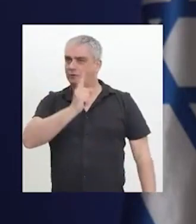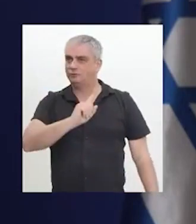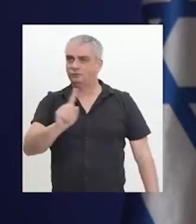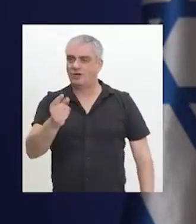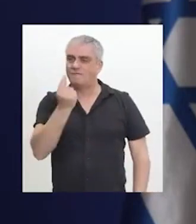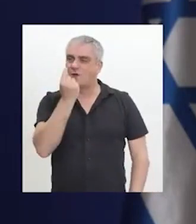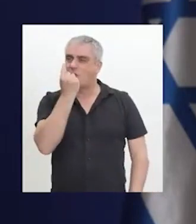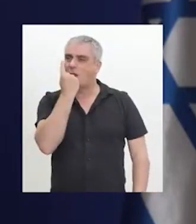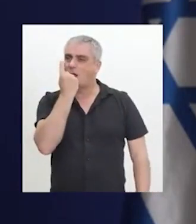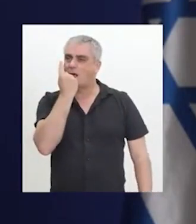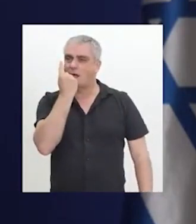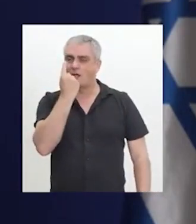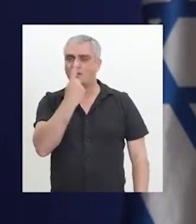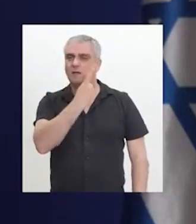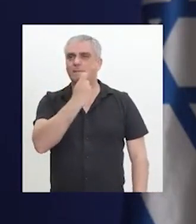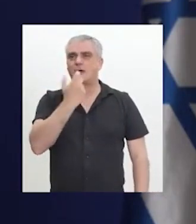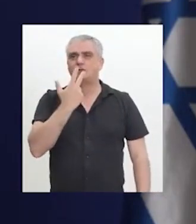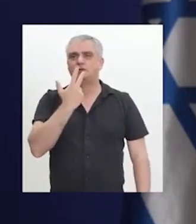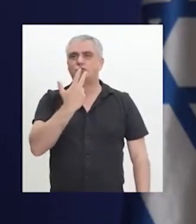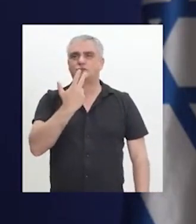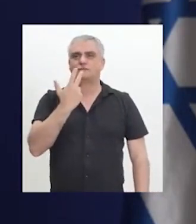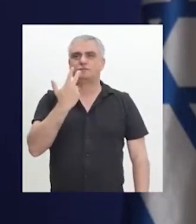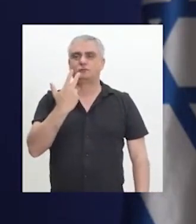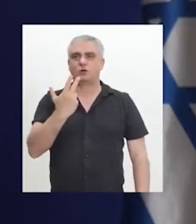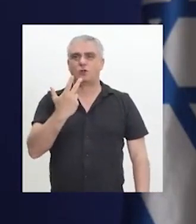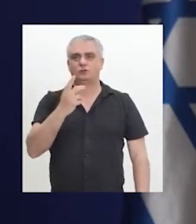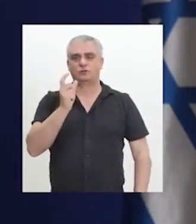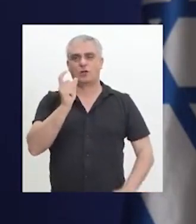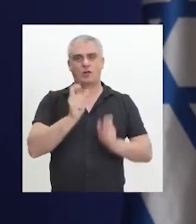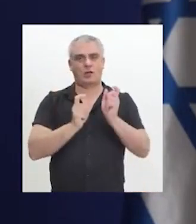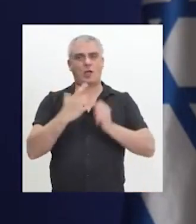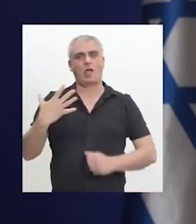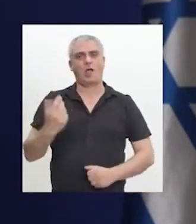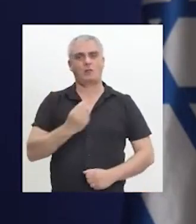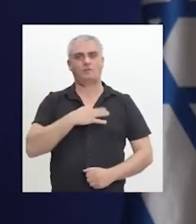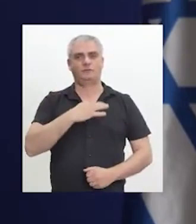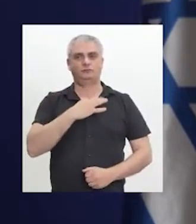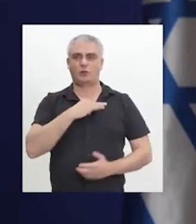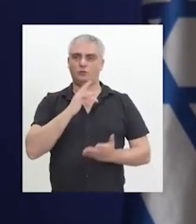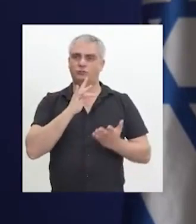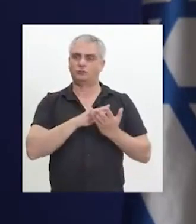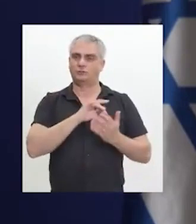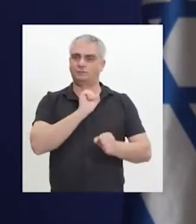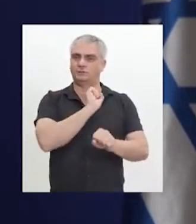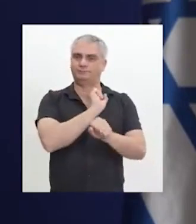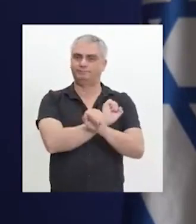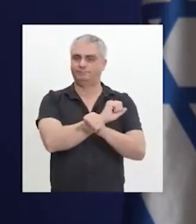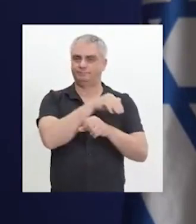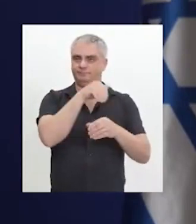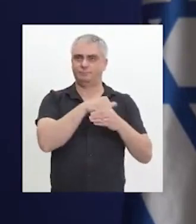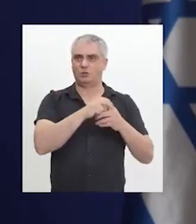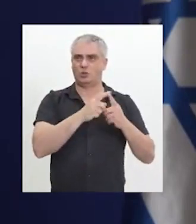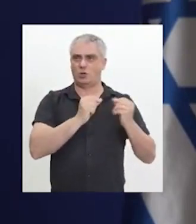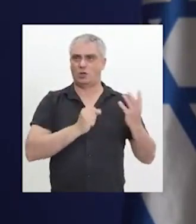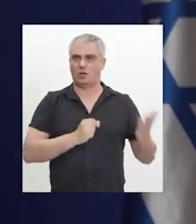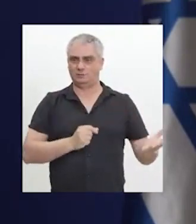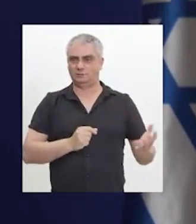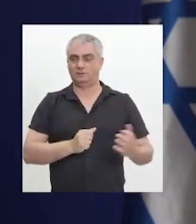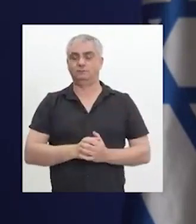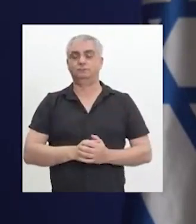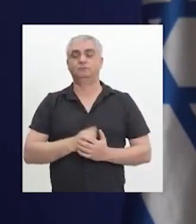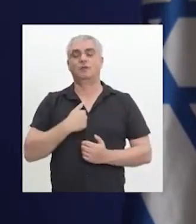לרגע את 133 החטופות והחטופים שלנו שעדיין מוחזקים בעזה